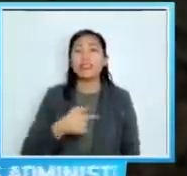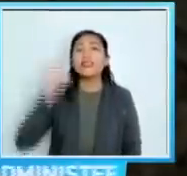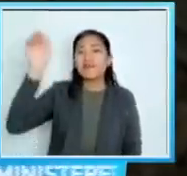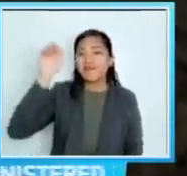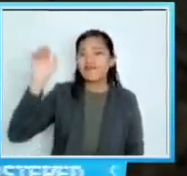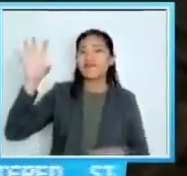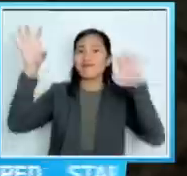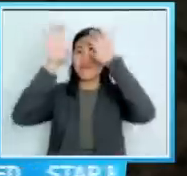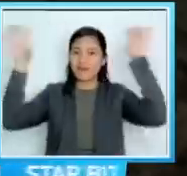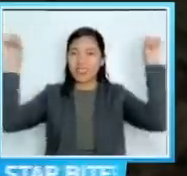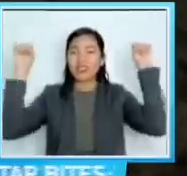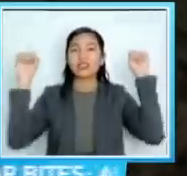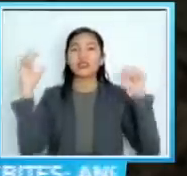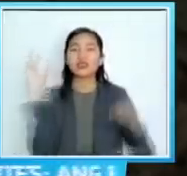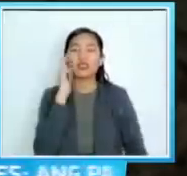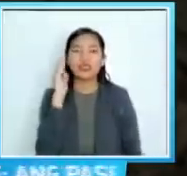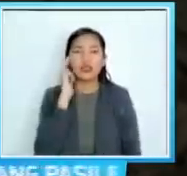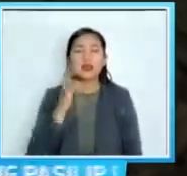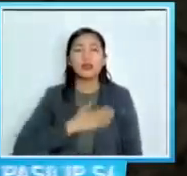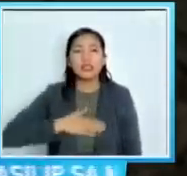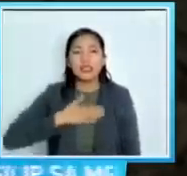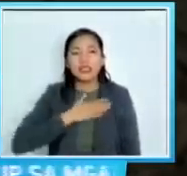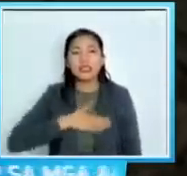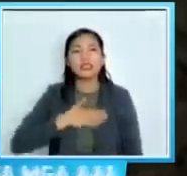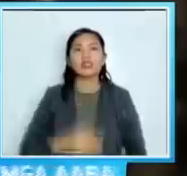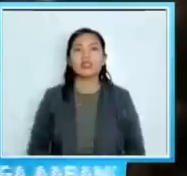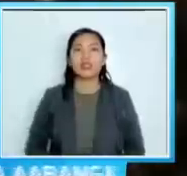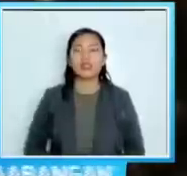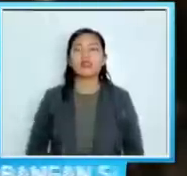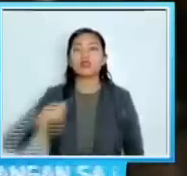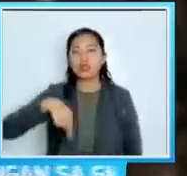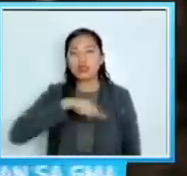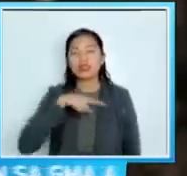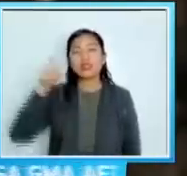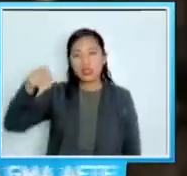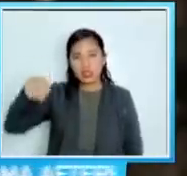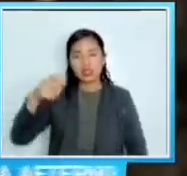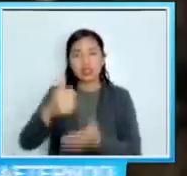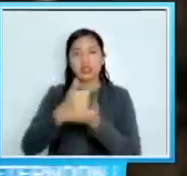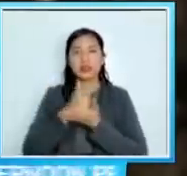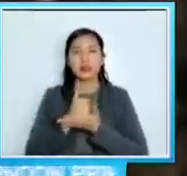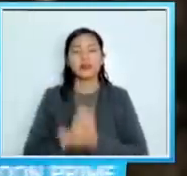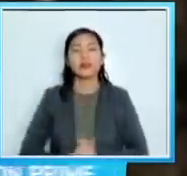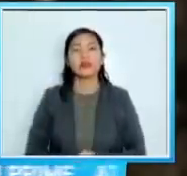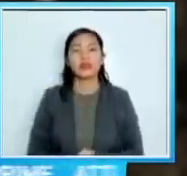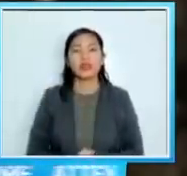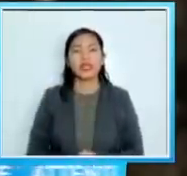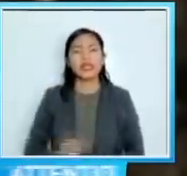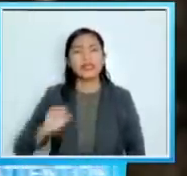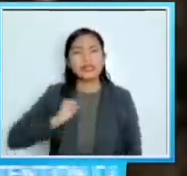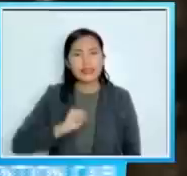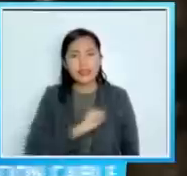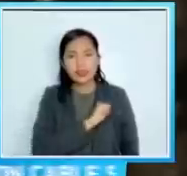Duterte. Kami po ay talagang nangangailangan ng tulong sa mga senador at saka